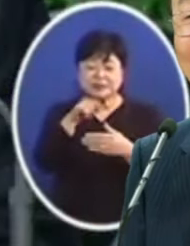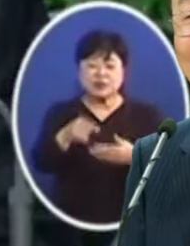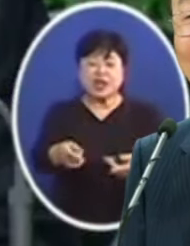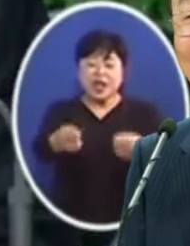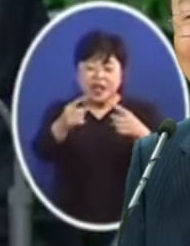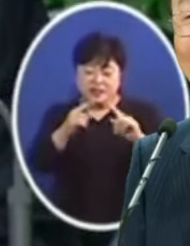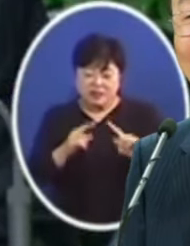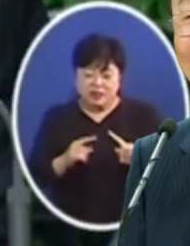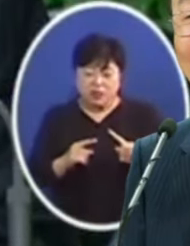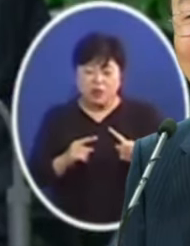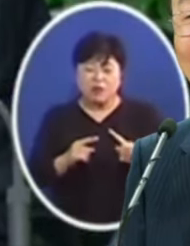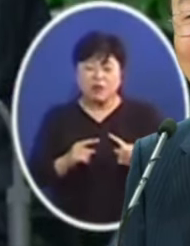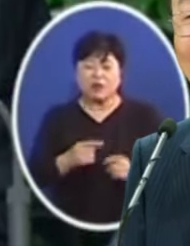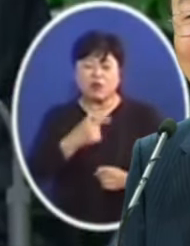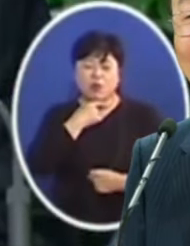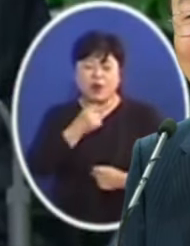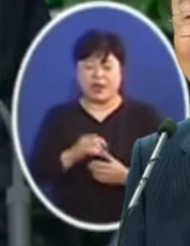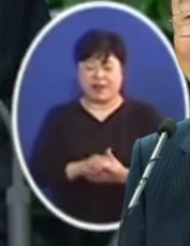들어와 있으려고 노력합니다.